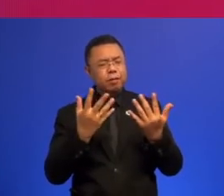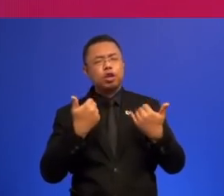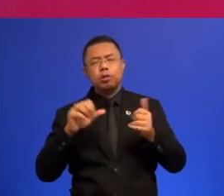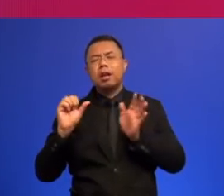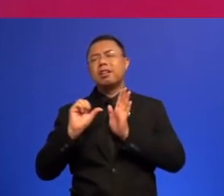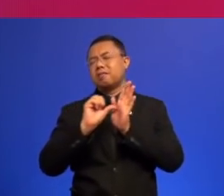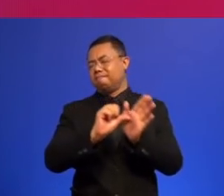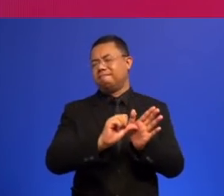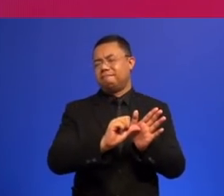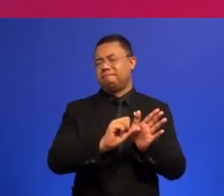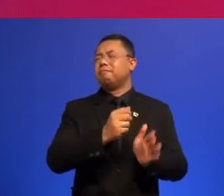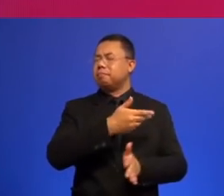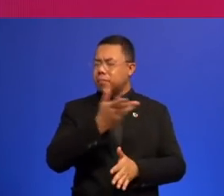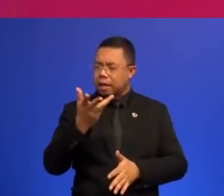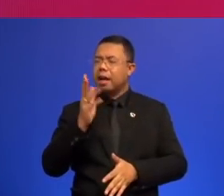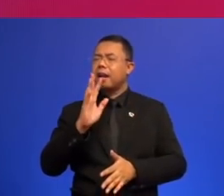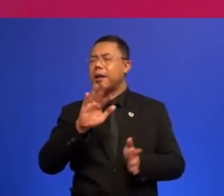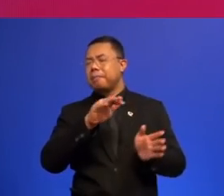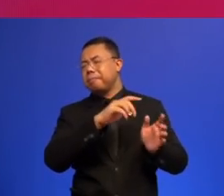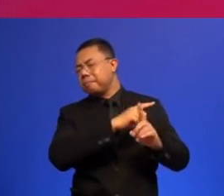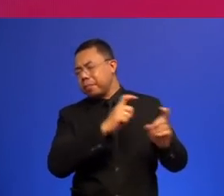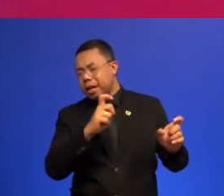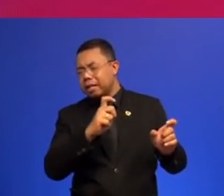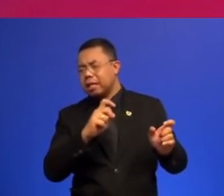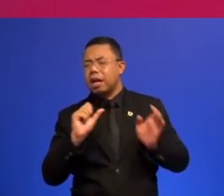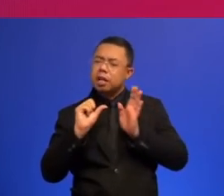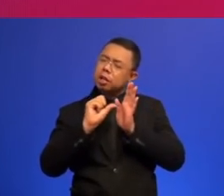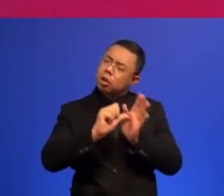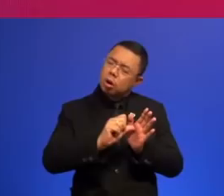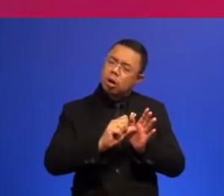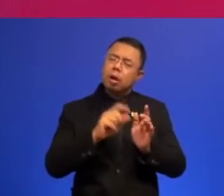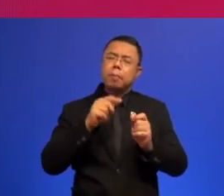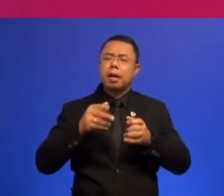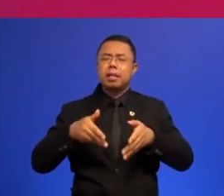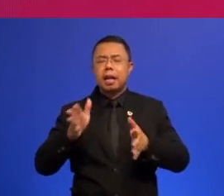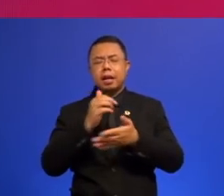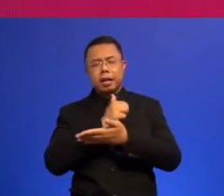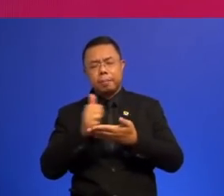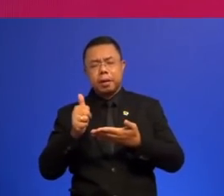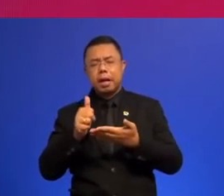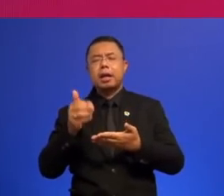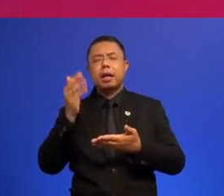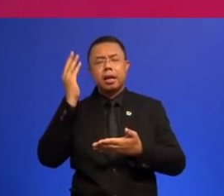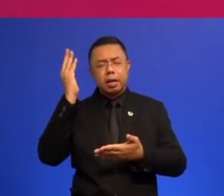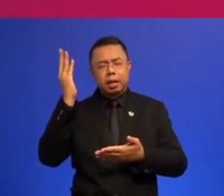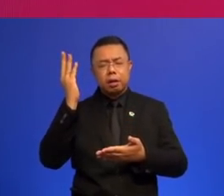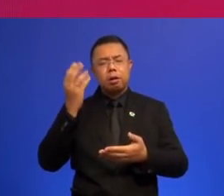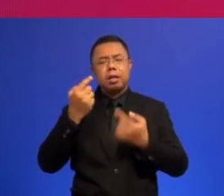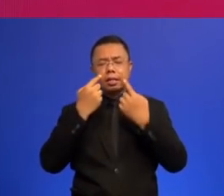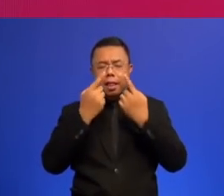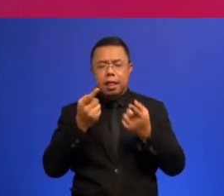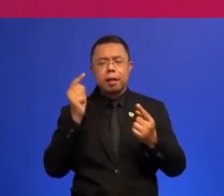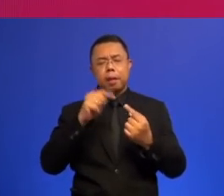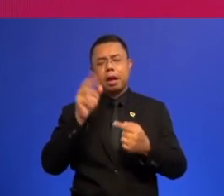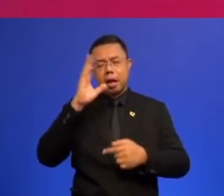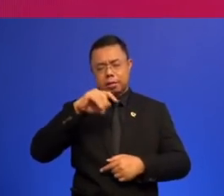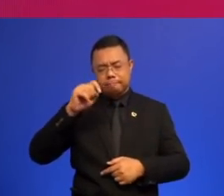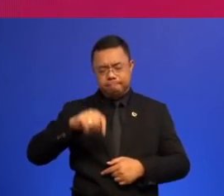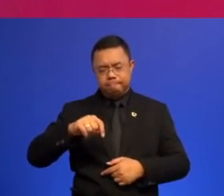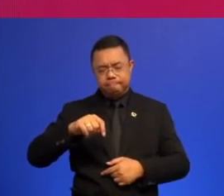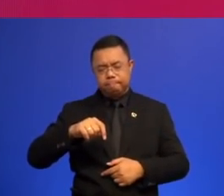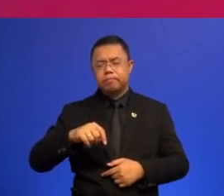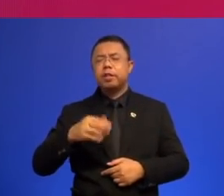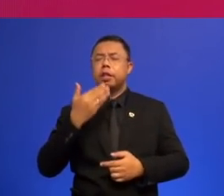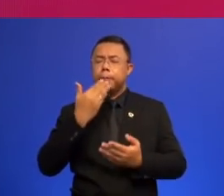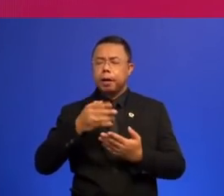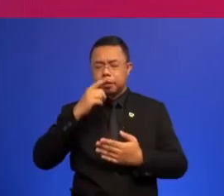tertolong, mereka yang akan binasa tertolong kepada jalan kebenaran yang Engkau nyatakan pada hari ini.